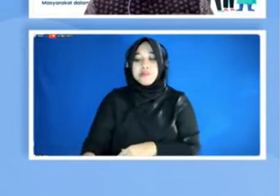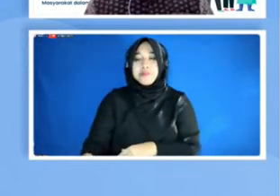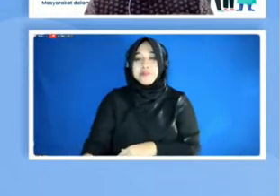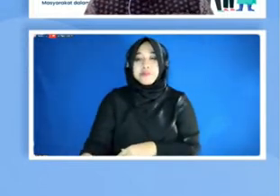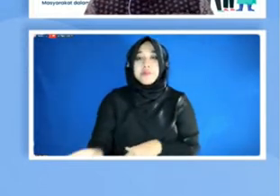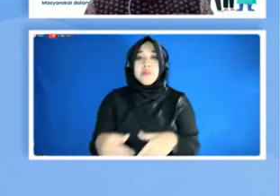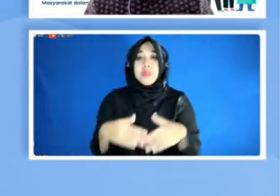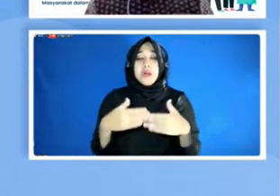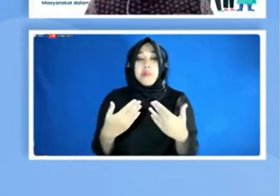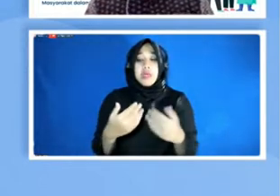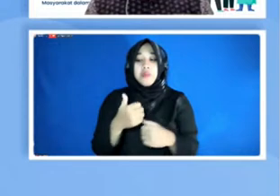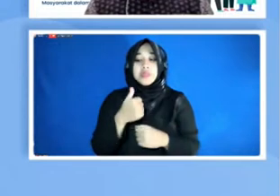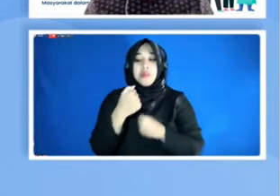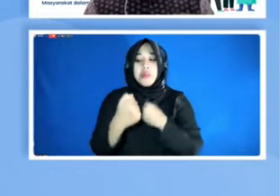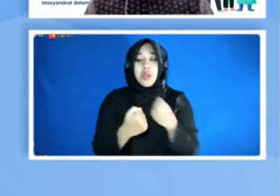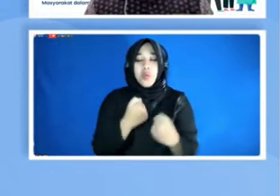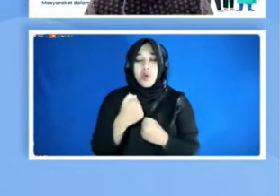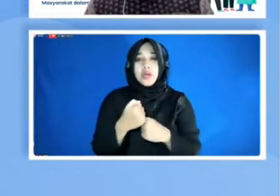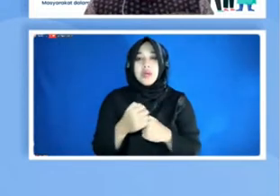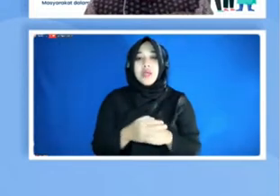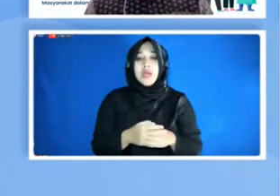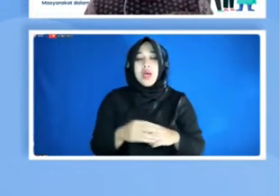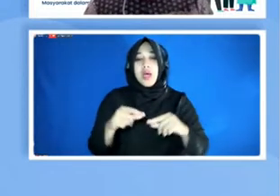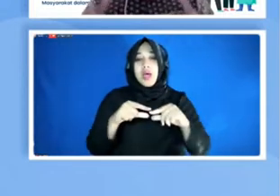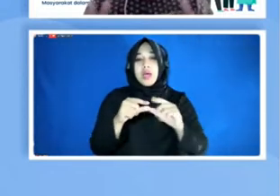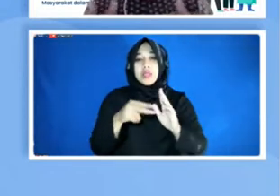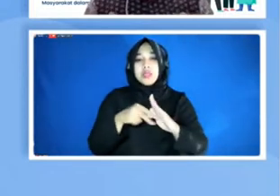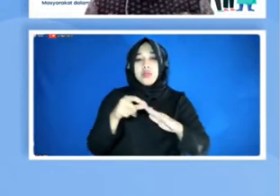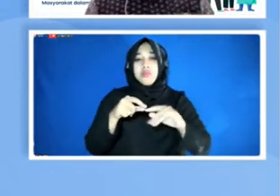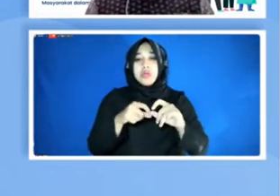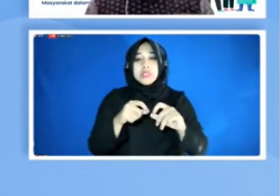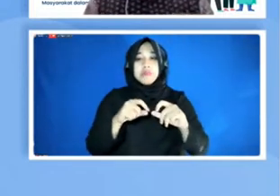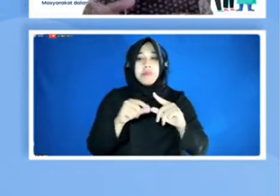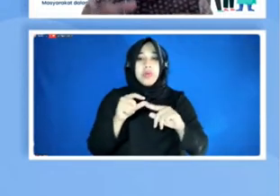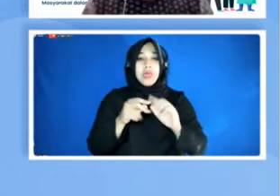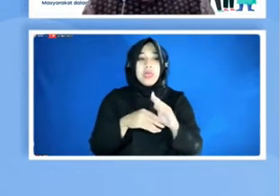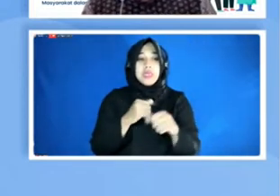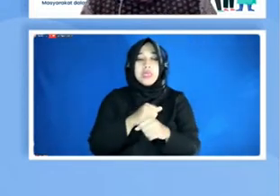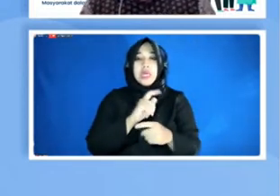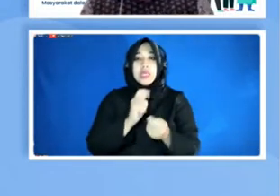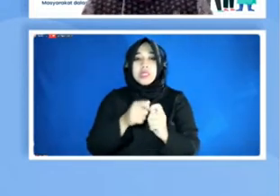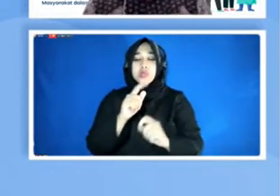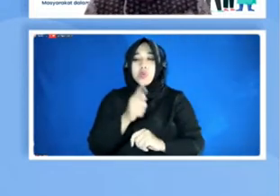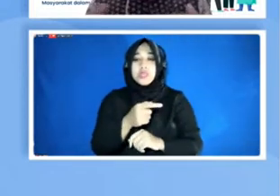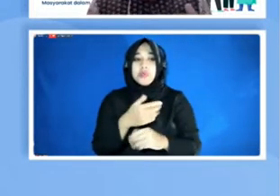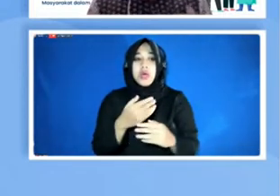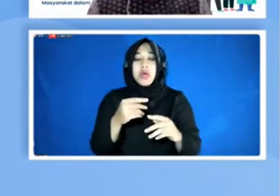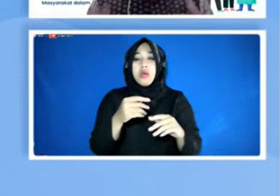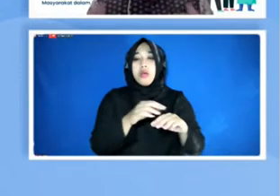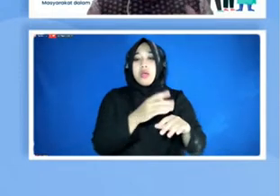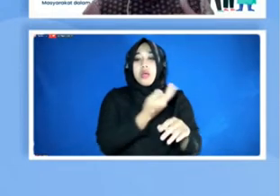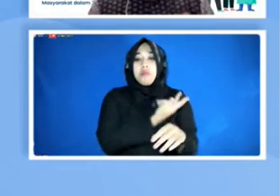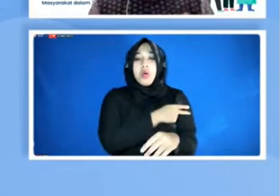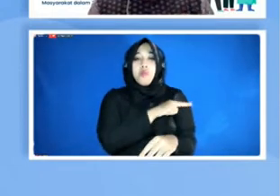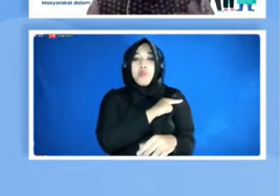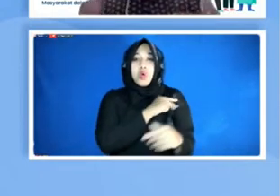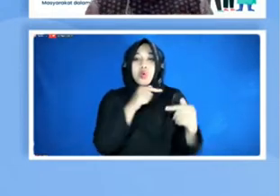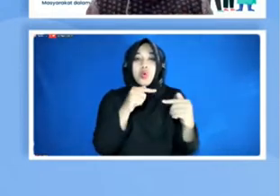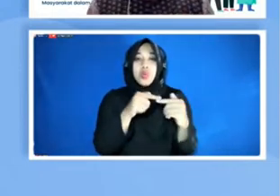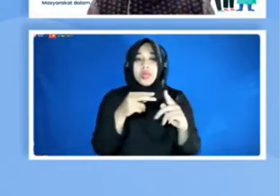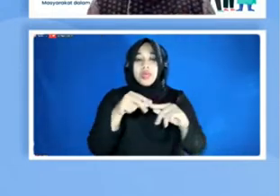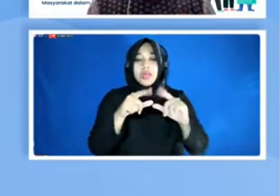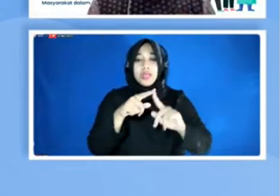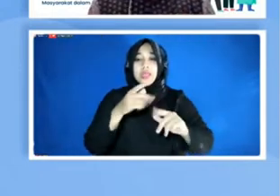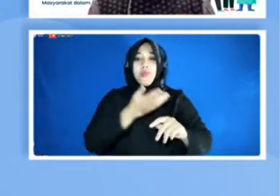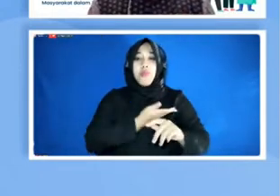bisa melakukan active case finding. Jadi yang dites itu harus di sini bisa dilihat proporsi suspek dan kontak erat yang dites.